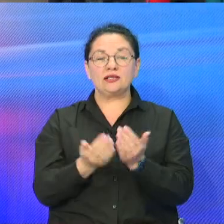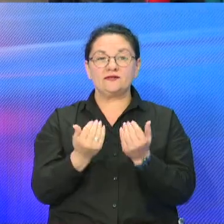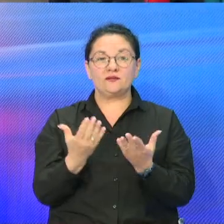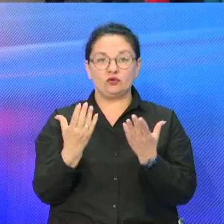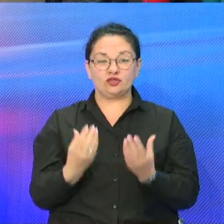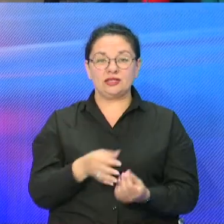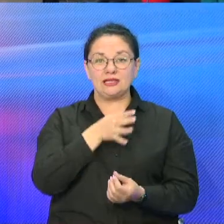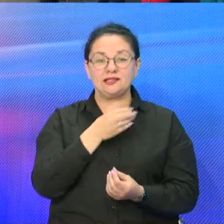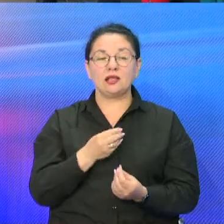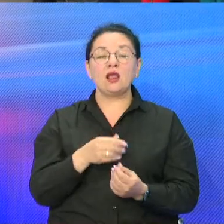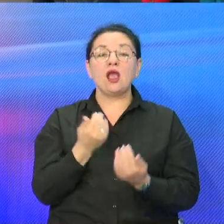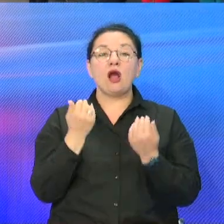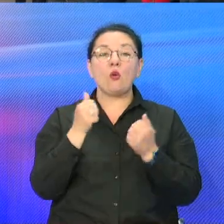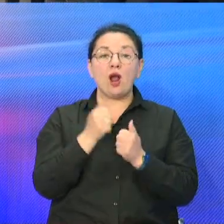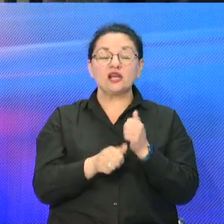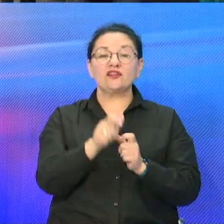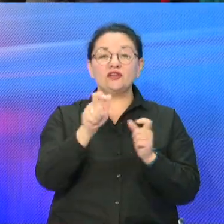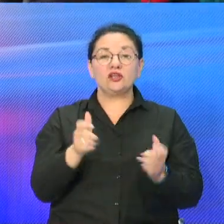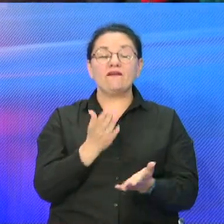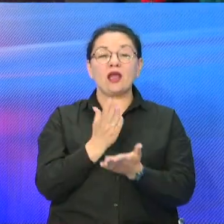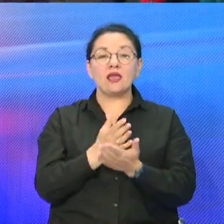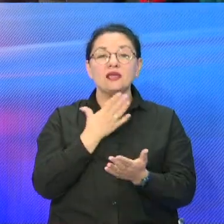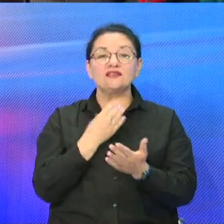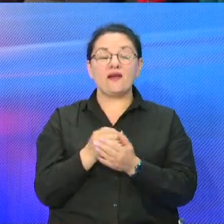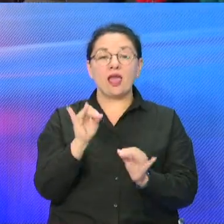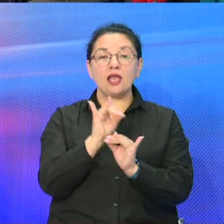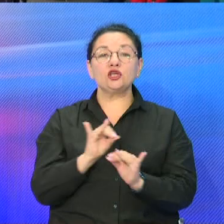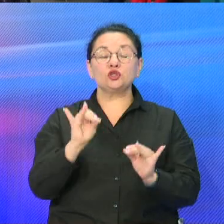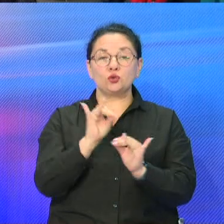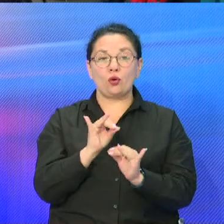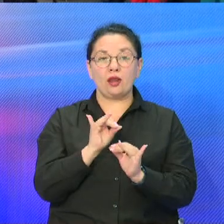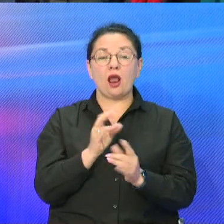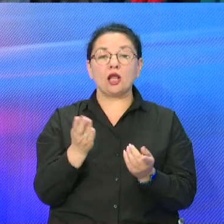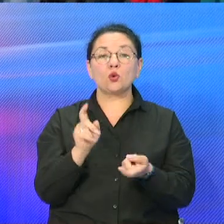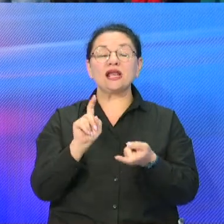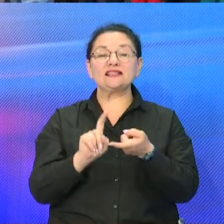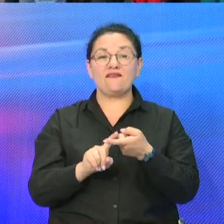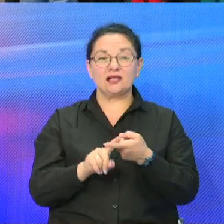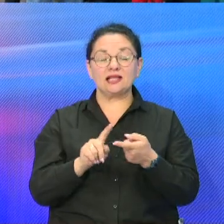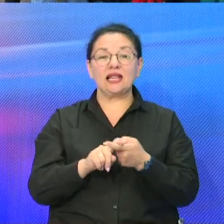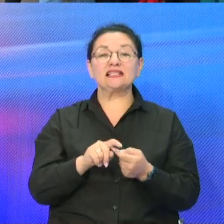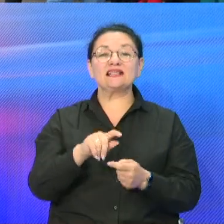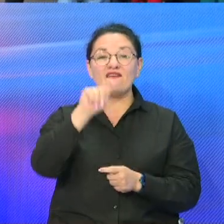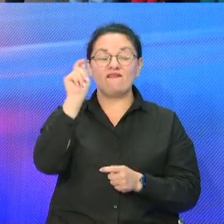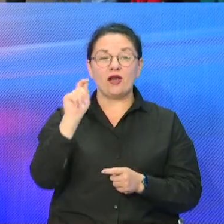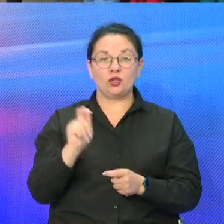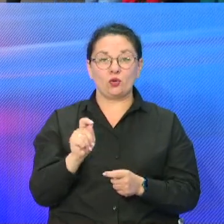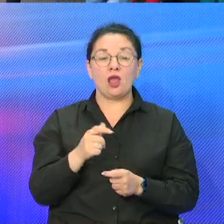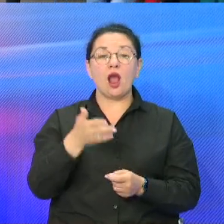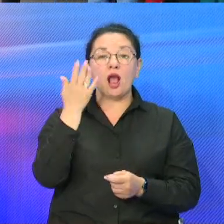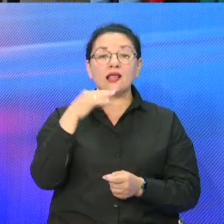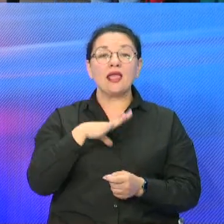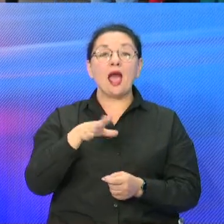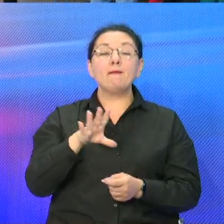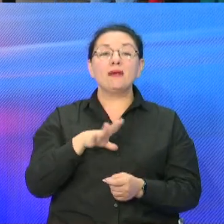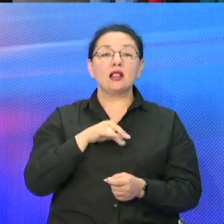каждого человека есть своя история, связанная с Великой Отечественной войной. Есть она и у меня. Будучи студенткой, я